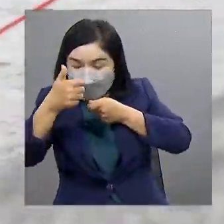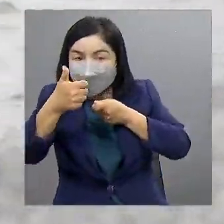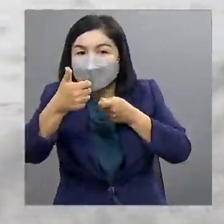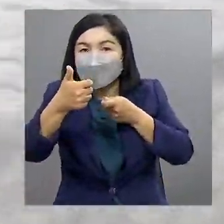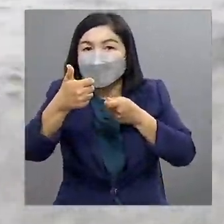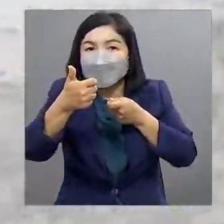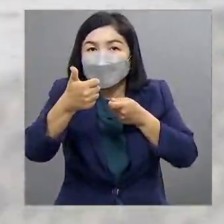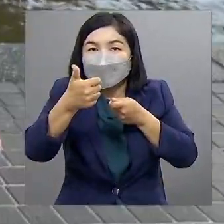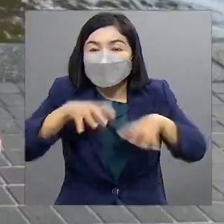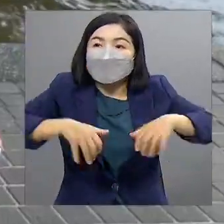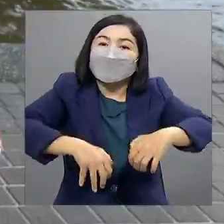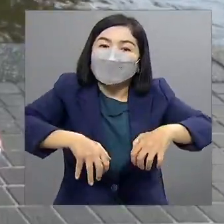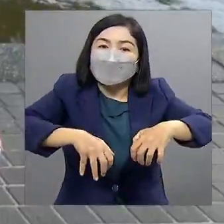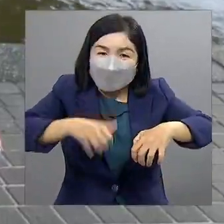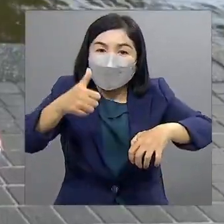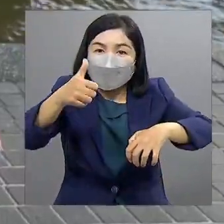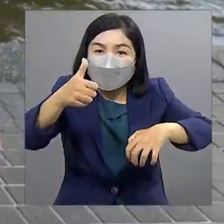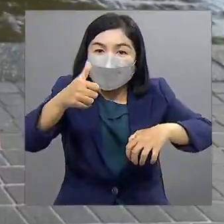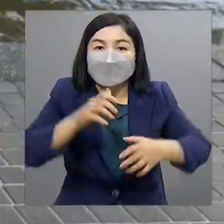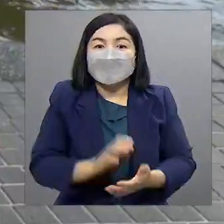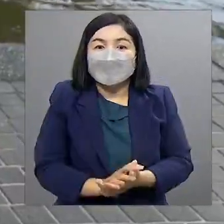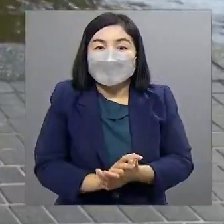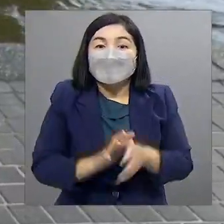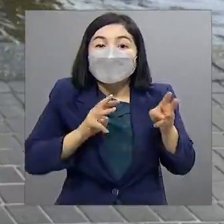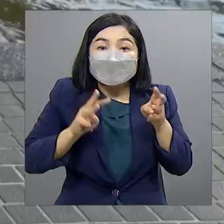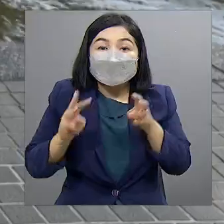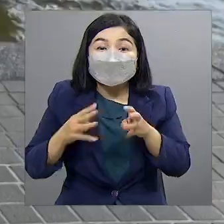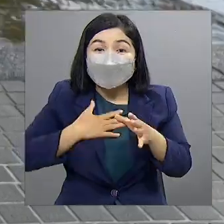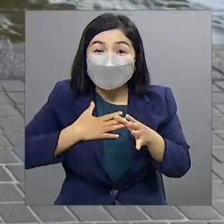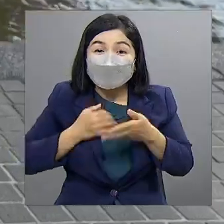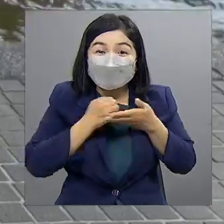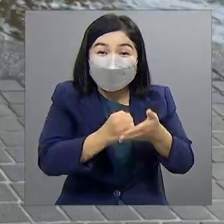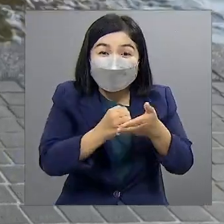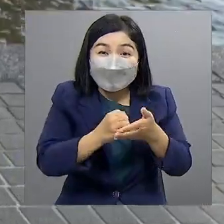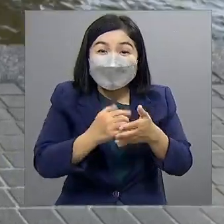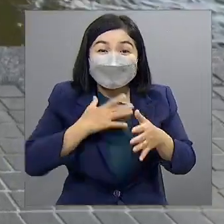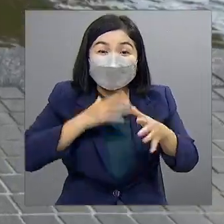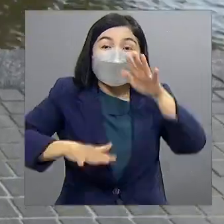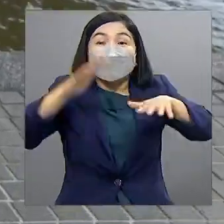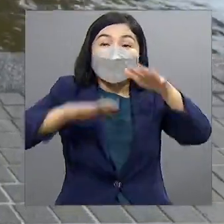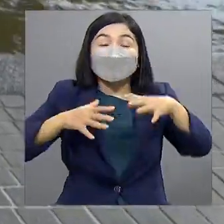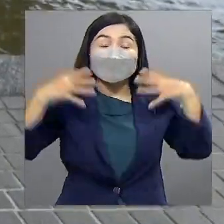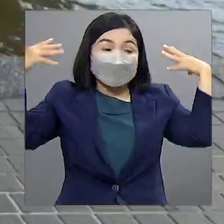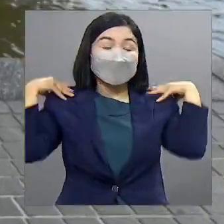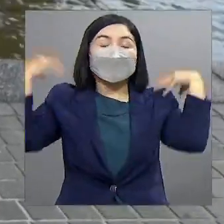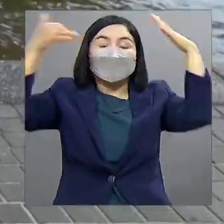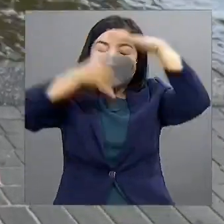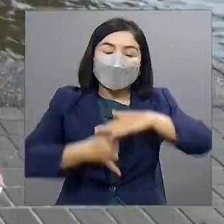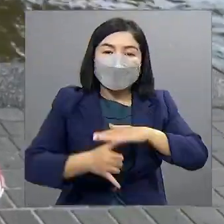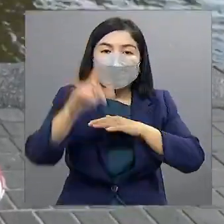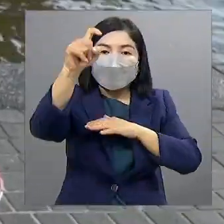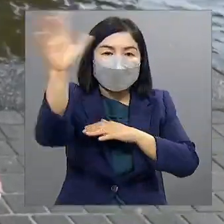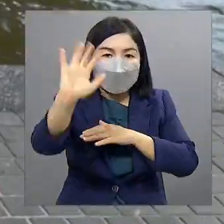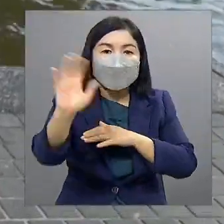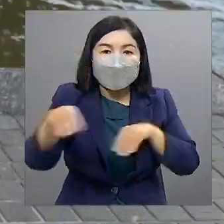กับ ก็คือไม่ให้เขาเกาะเราโดยตรงไม่งั้นจะจมไปทั้ง ระยะมันจะมีเห็นไหมครับระยะมันจะมีกับตัวเราถ้าเขาเข้ามาใกล้เขาก็จะผลัก